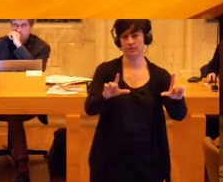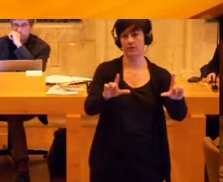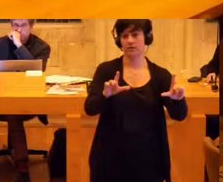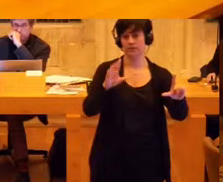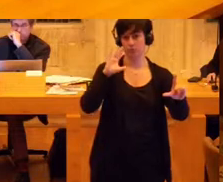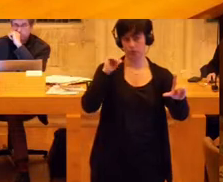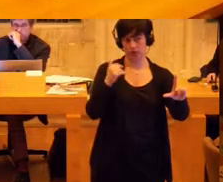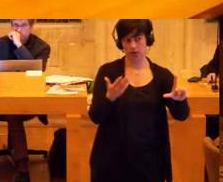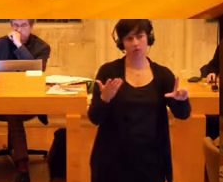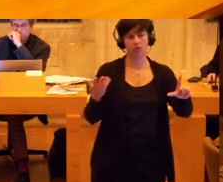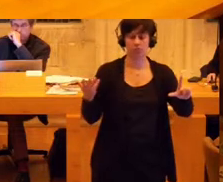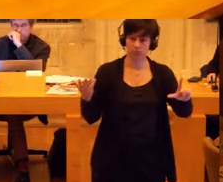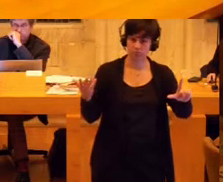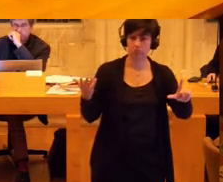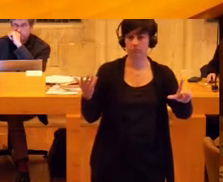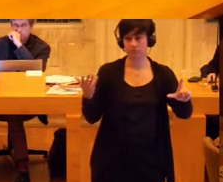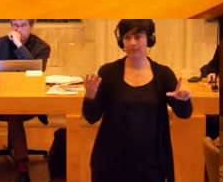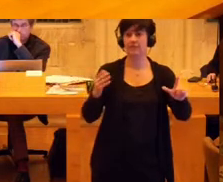des publicités